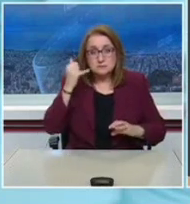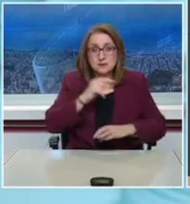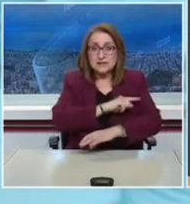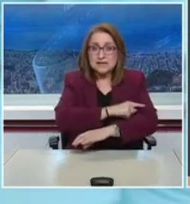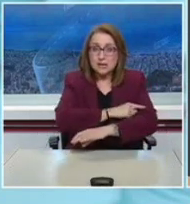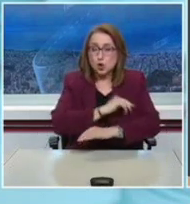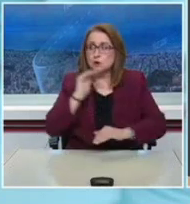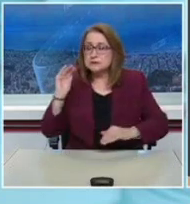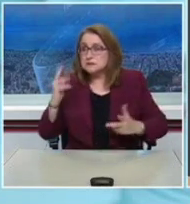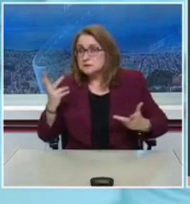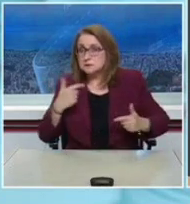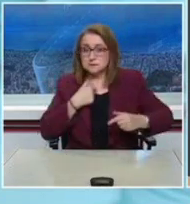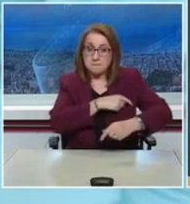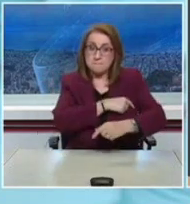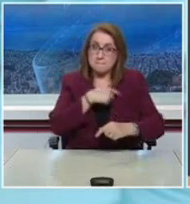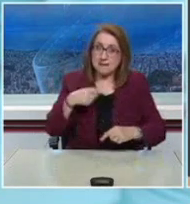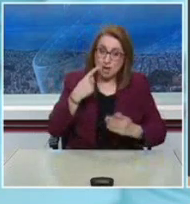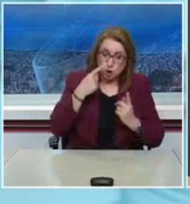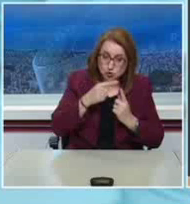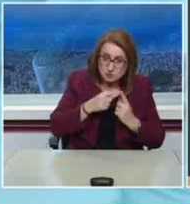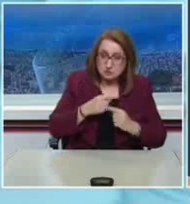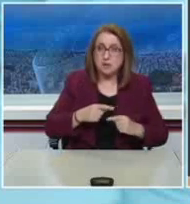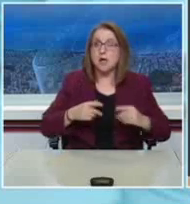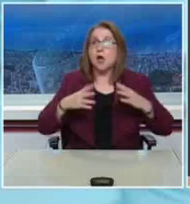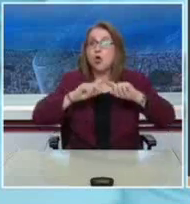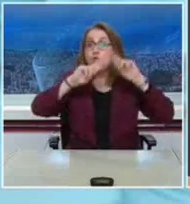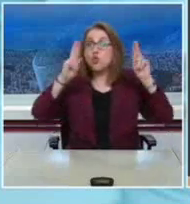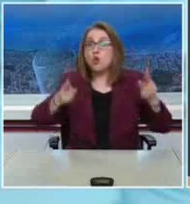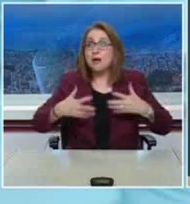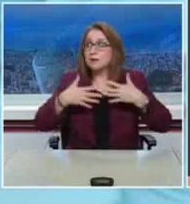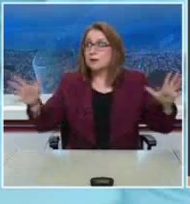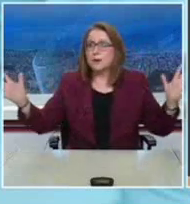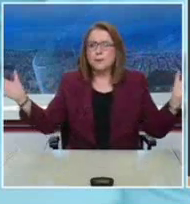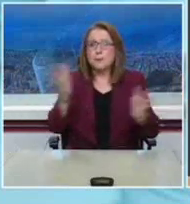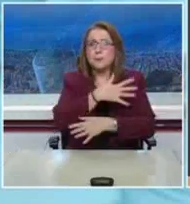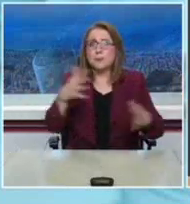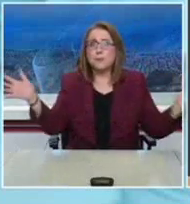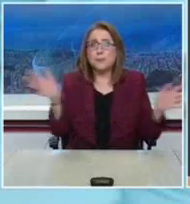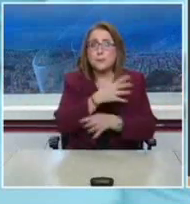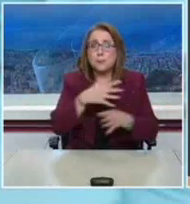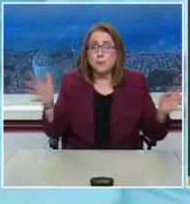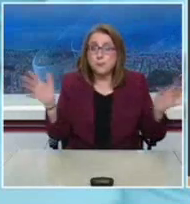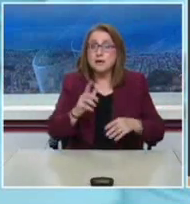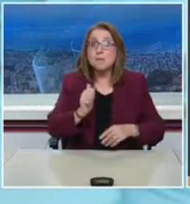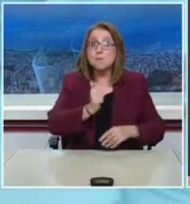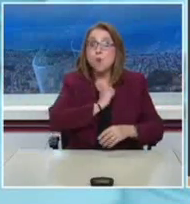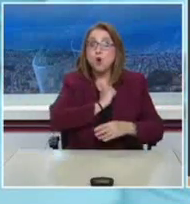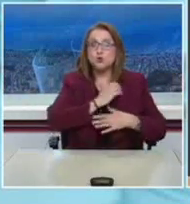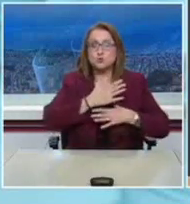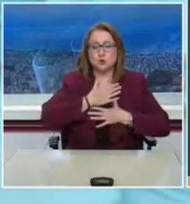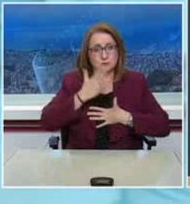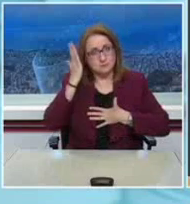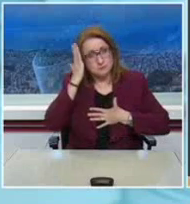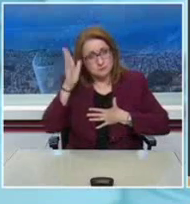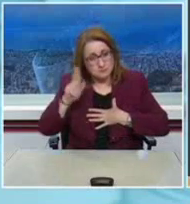επαγγελματία υγείας. Να μένετε σε ένα καλά αεριζόμενο δωμάτιο που θα χρησιμοποιείτε μόνο από εσάς. Να υπάρχει περιορισμός των ατόμων